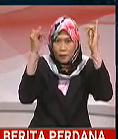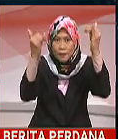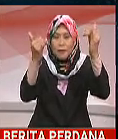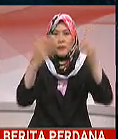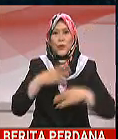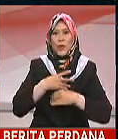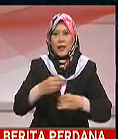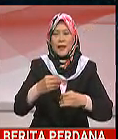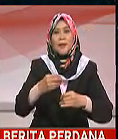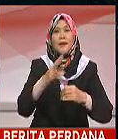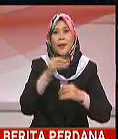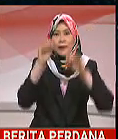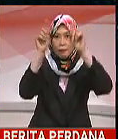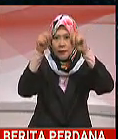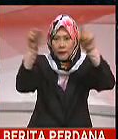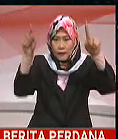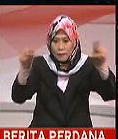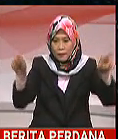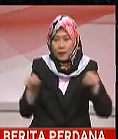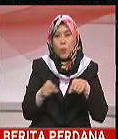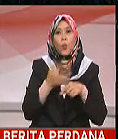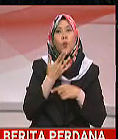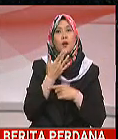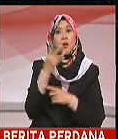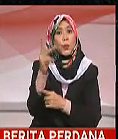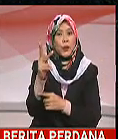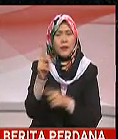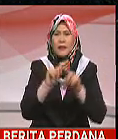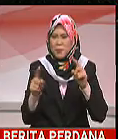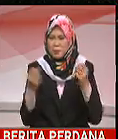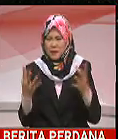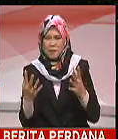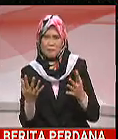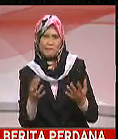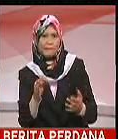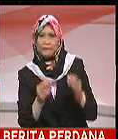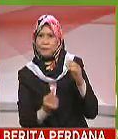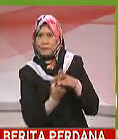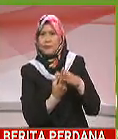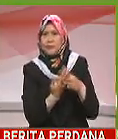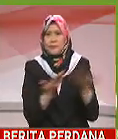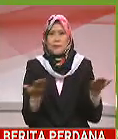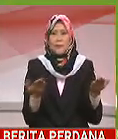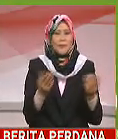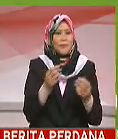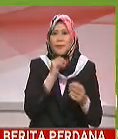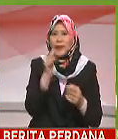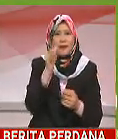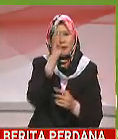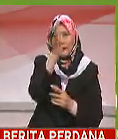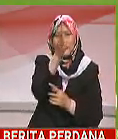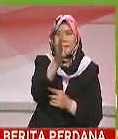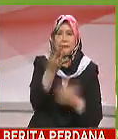lapisan hitam dengan bingkai berwarna kuning namun ramai mempertikaikan rekaan tersebut yang dianggap tidak